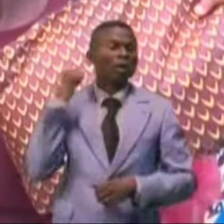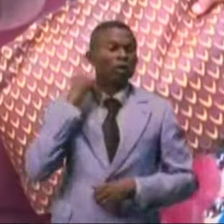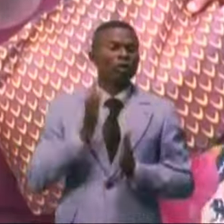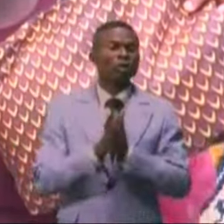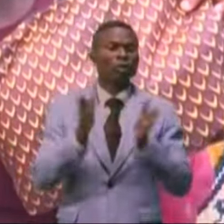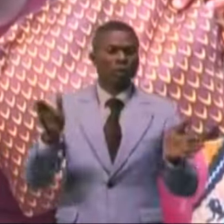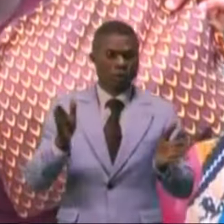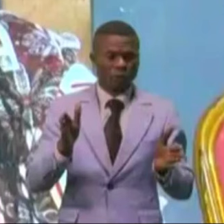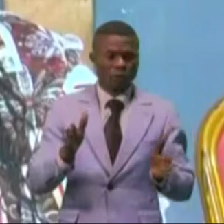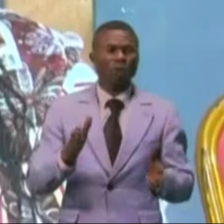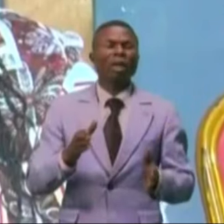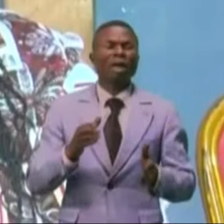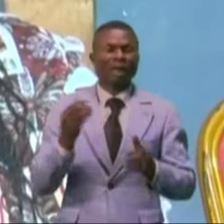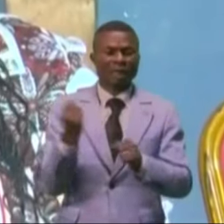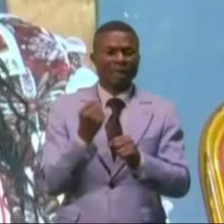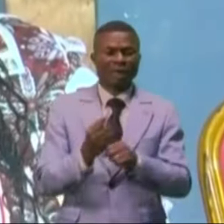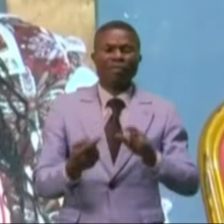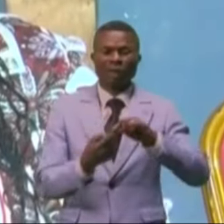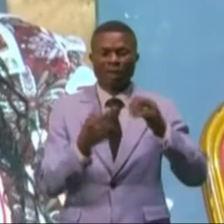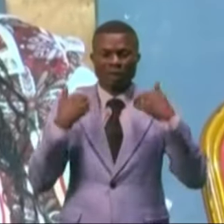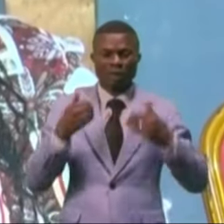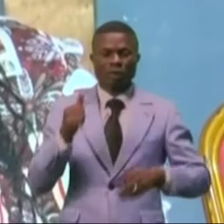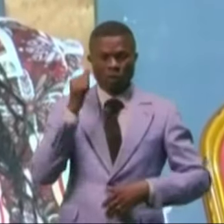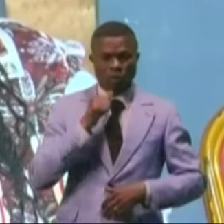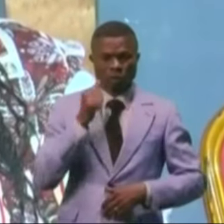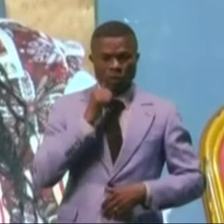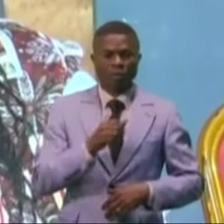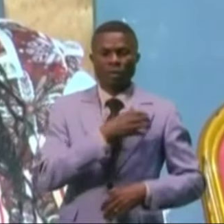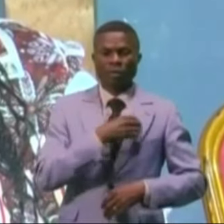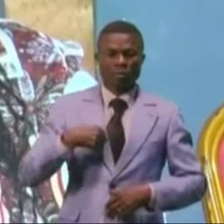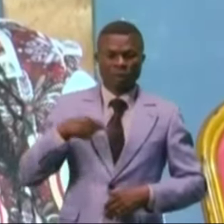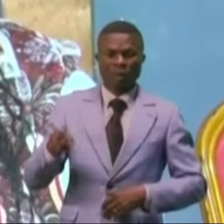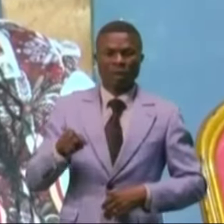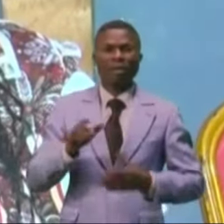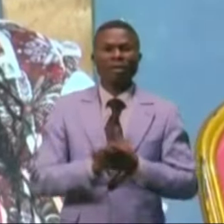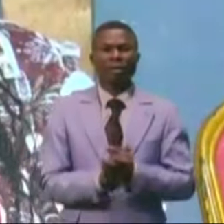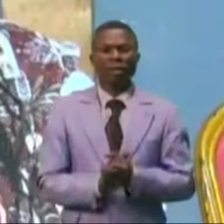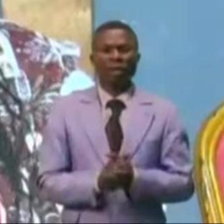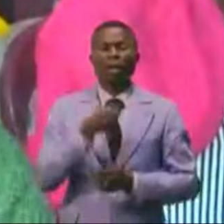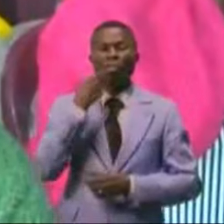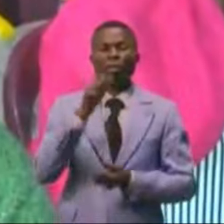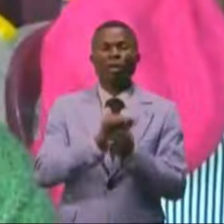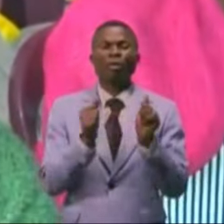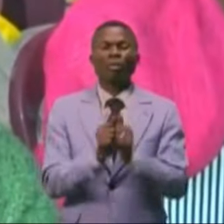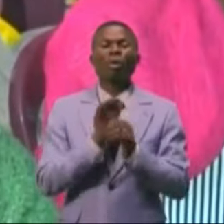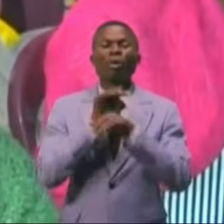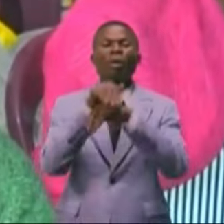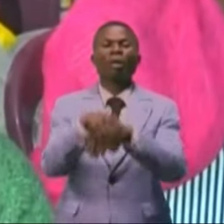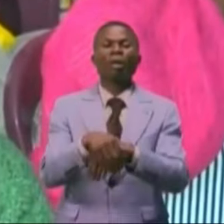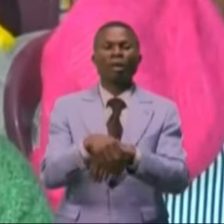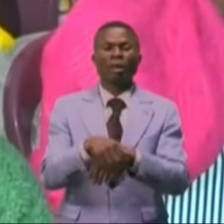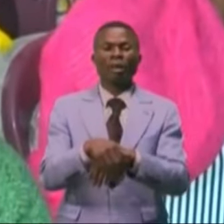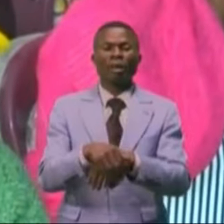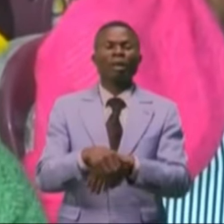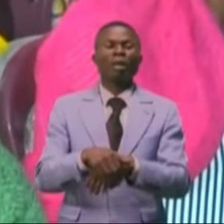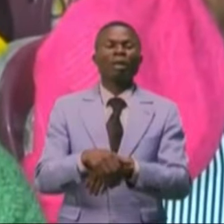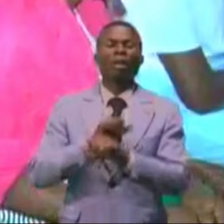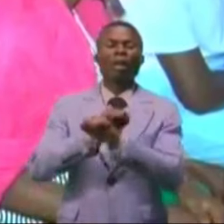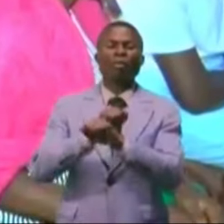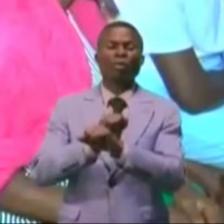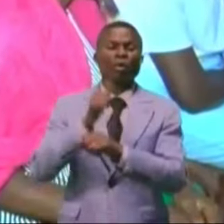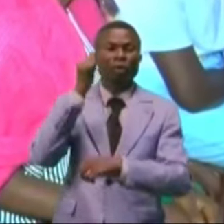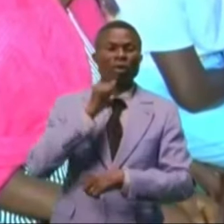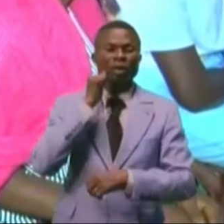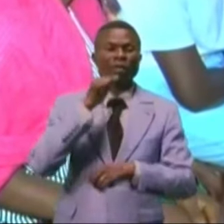est un gynécologue. Elette Chibouaboua, en tant que femme et mère, parle de la participation et maintien de la fille à